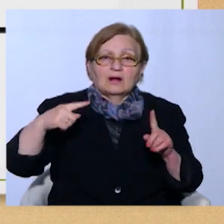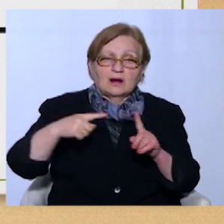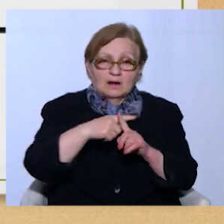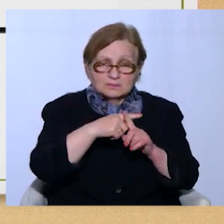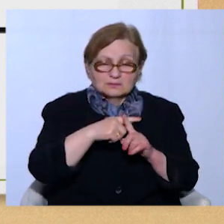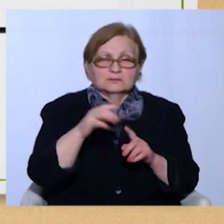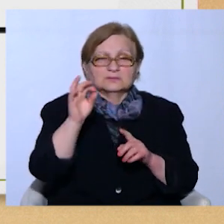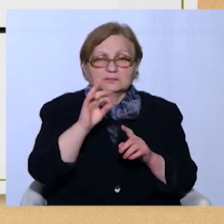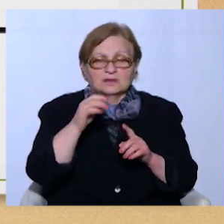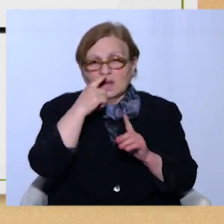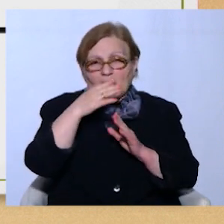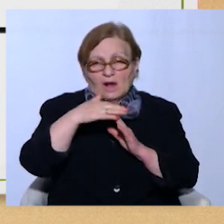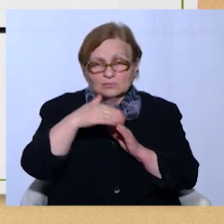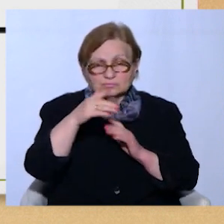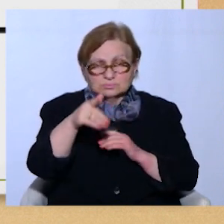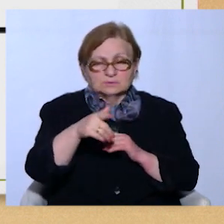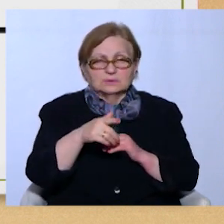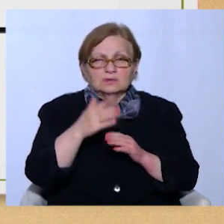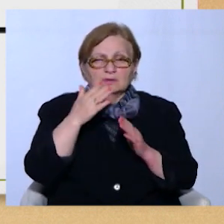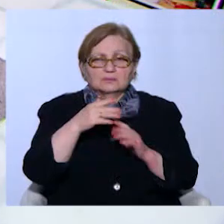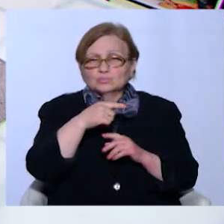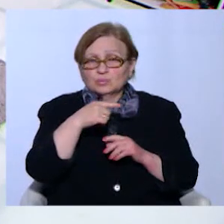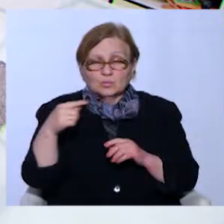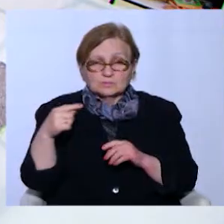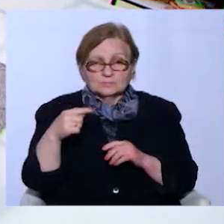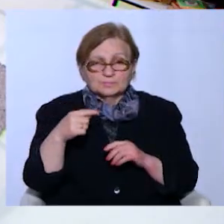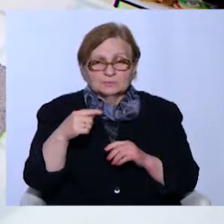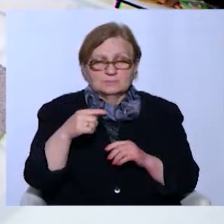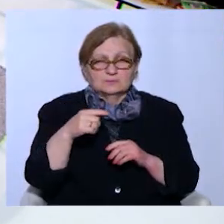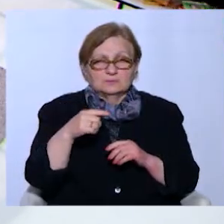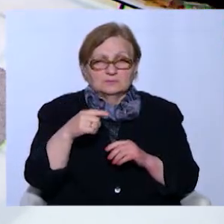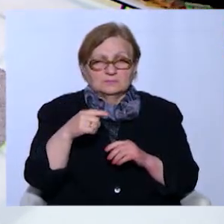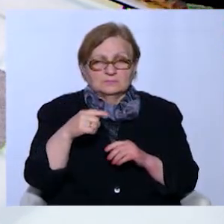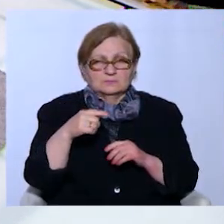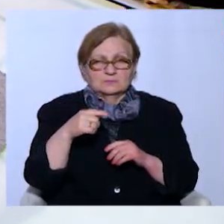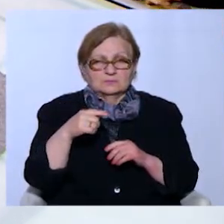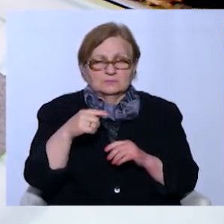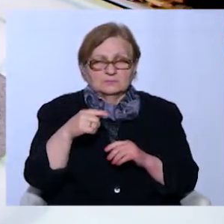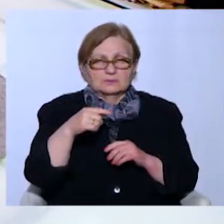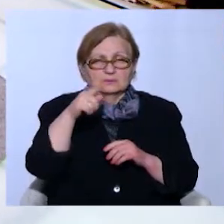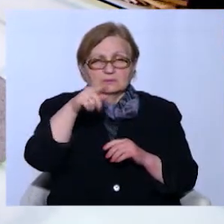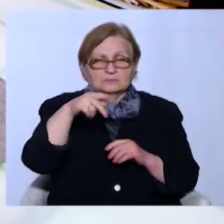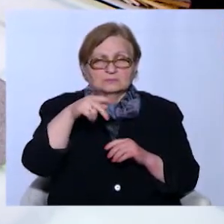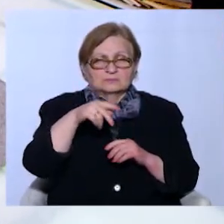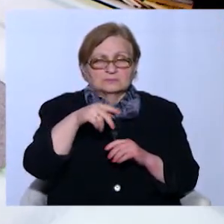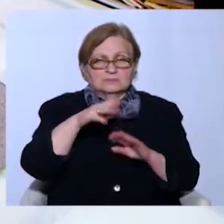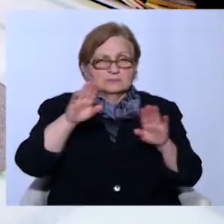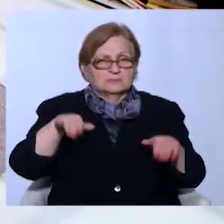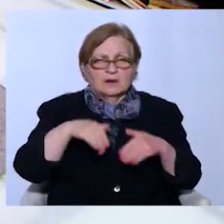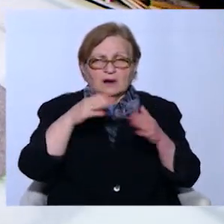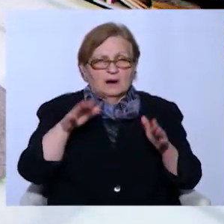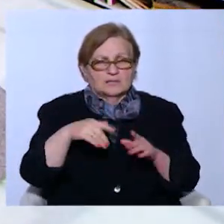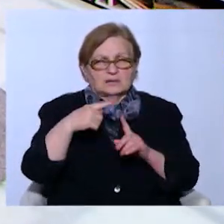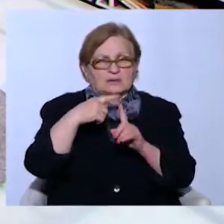თუ ნულია, ეხება x ღერს, ხოლო თუ დისკრიმინატი უარყოფითია, მაშინ პარაბოლას არ აქვს საერთო წერტილები